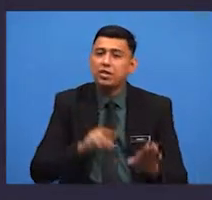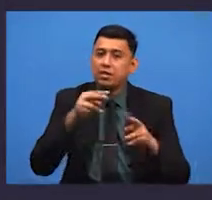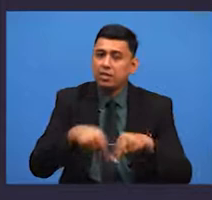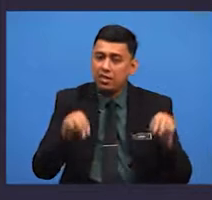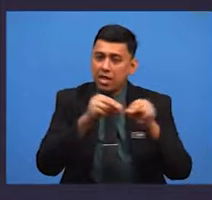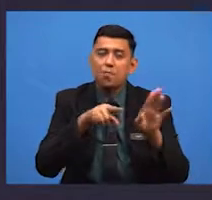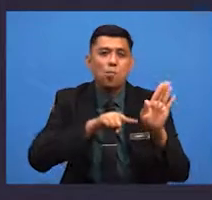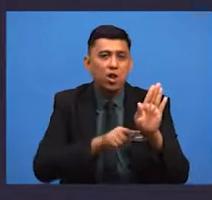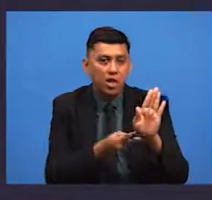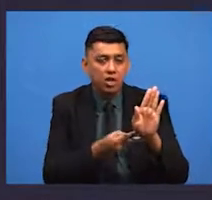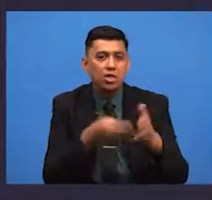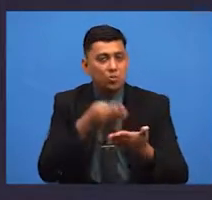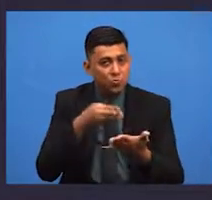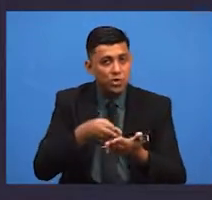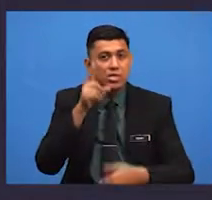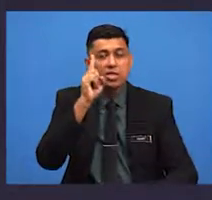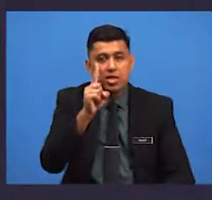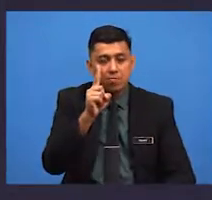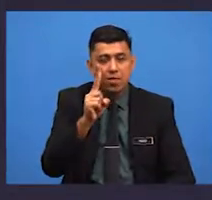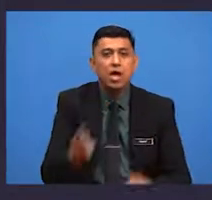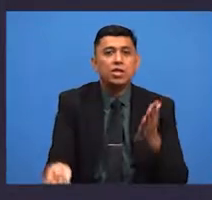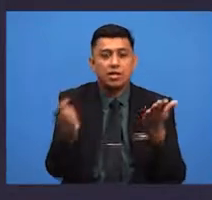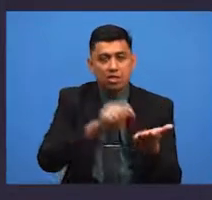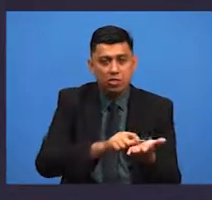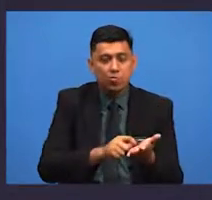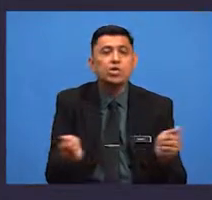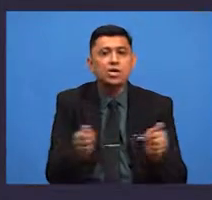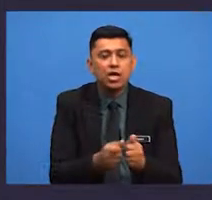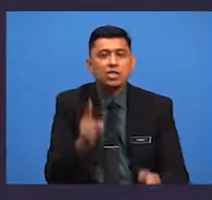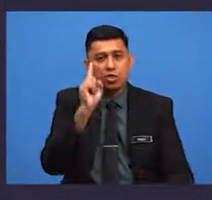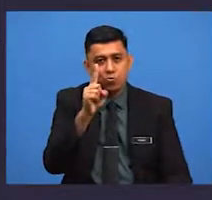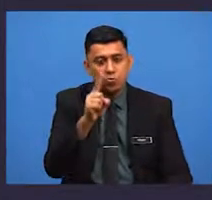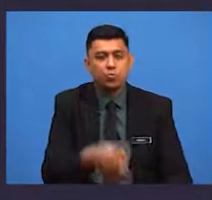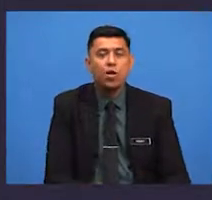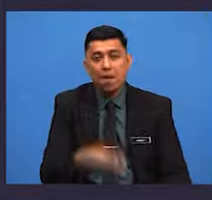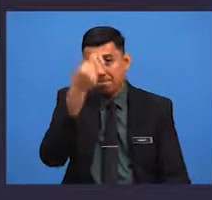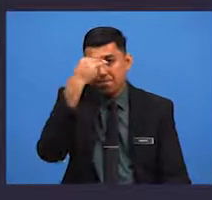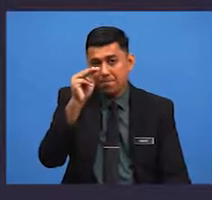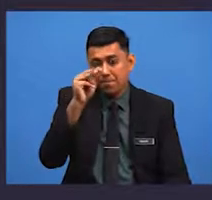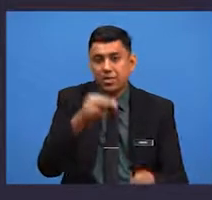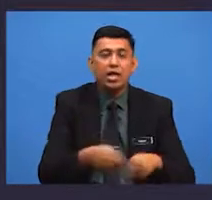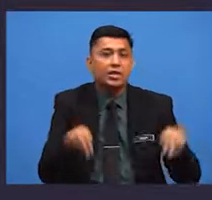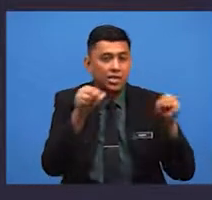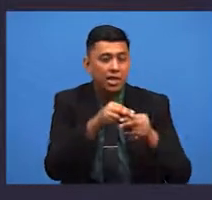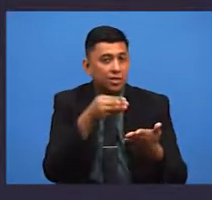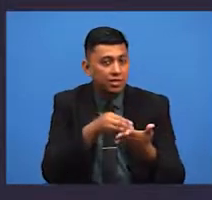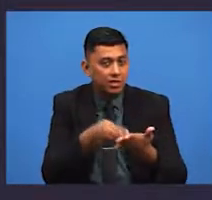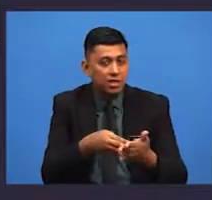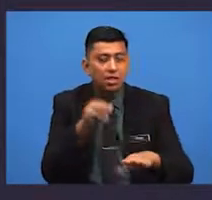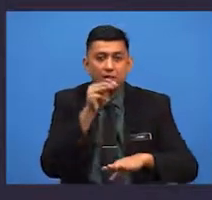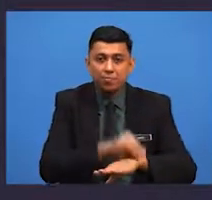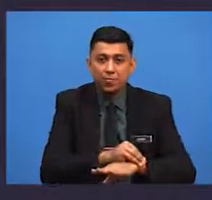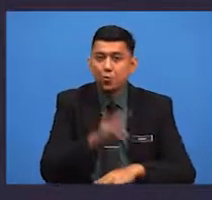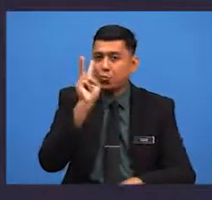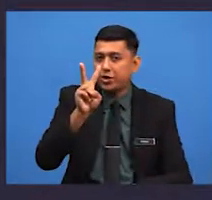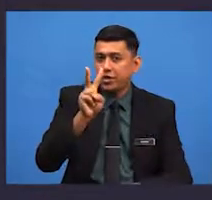bagi pembilang iaitu 1 ditambah dengan 1. Maka nilai pembilang semasa adalah